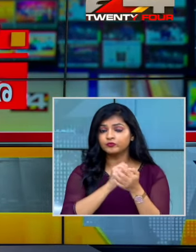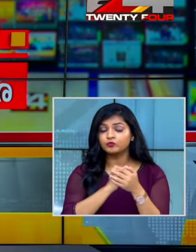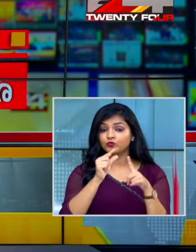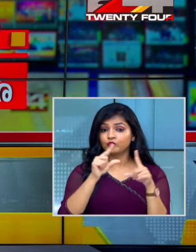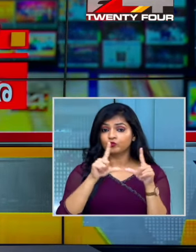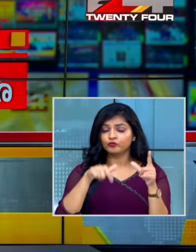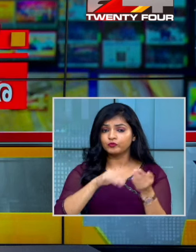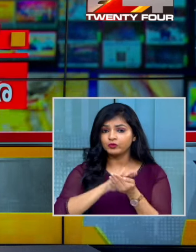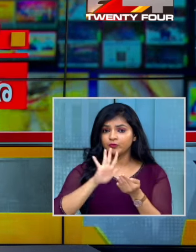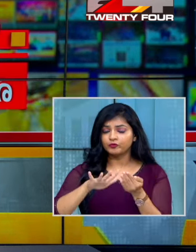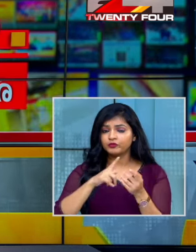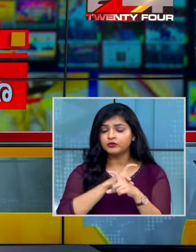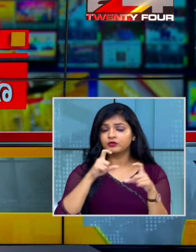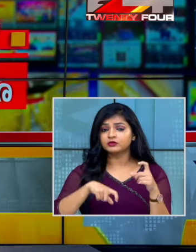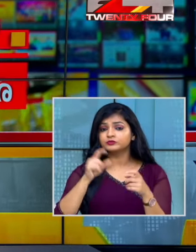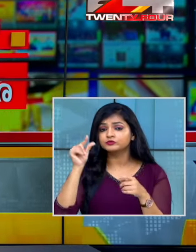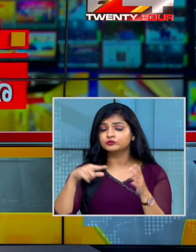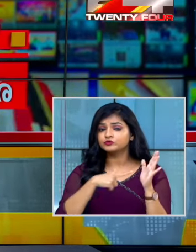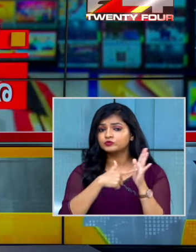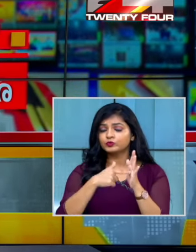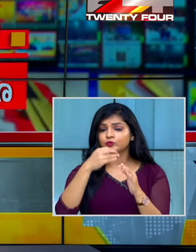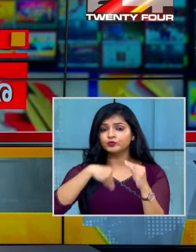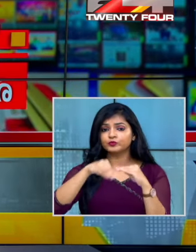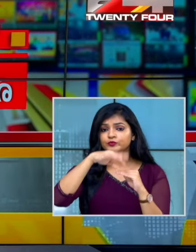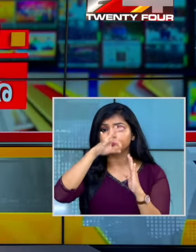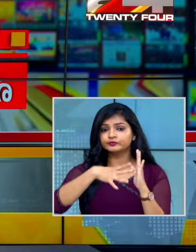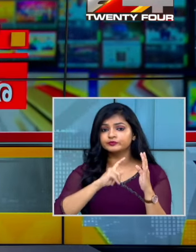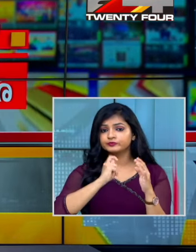രേഖകളാണ് അതിനാധാരമായി ചെന്നിത്തല കാണിച്ചത്?